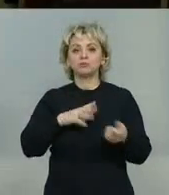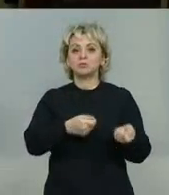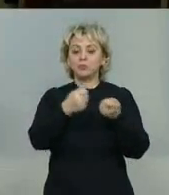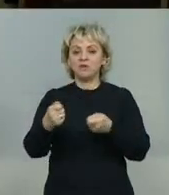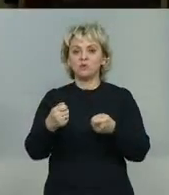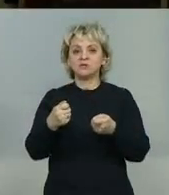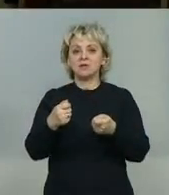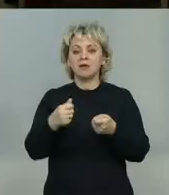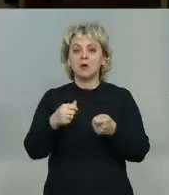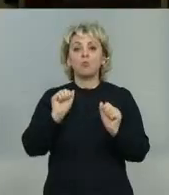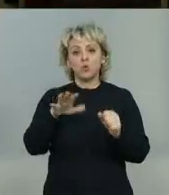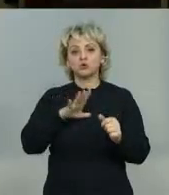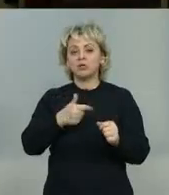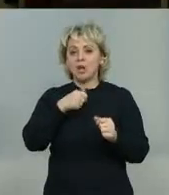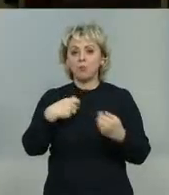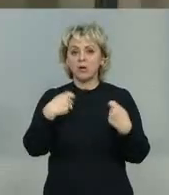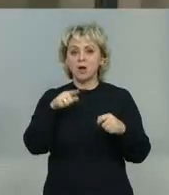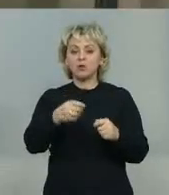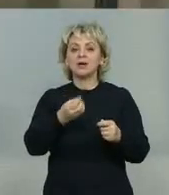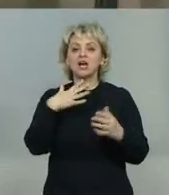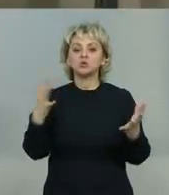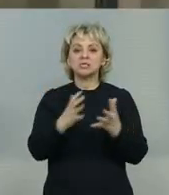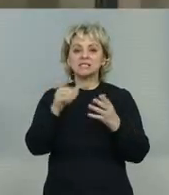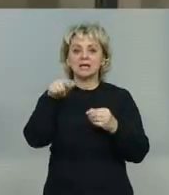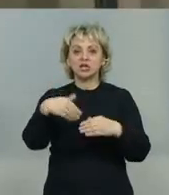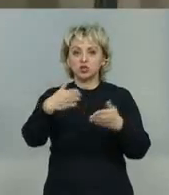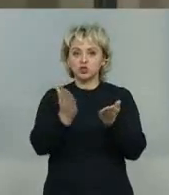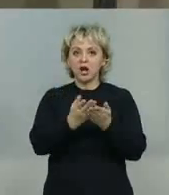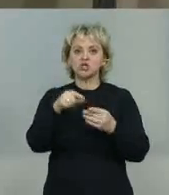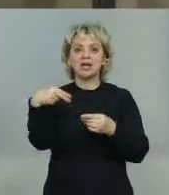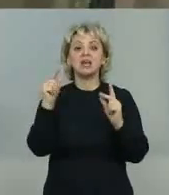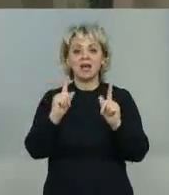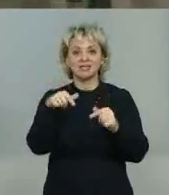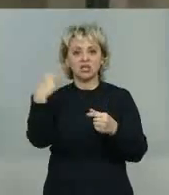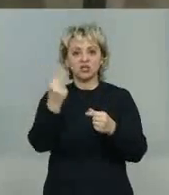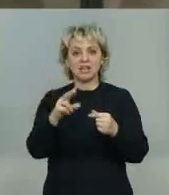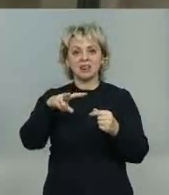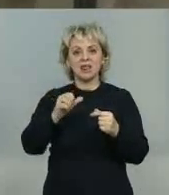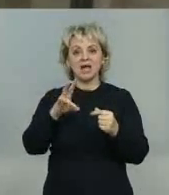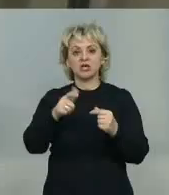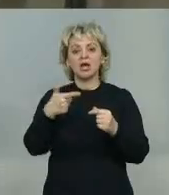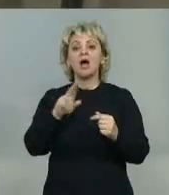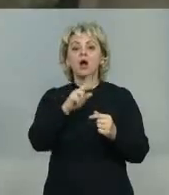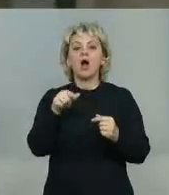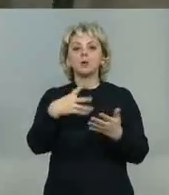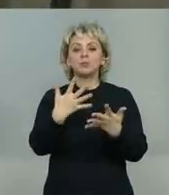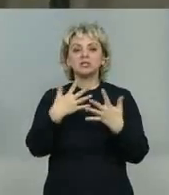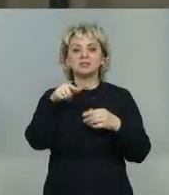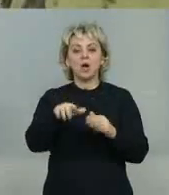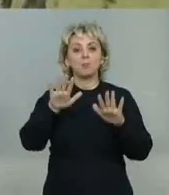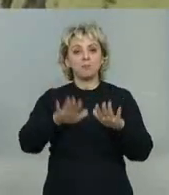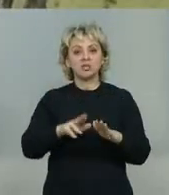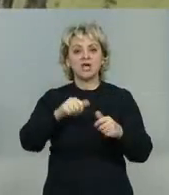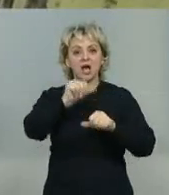привез, может быть, на пробу. На хорошо сохранившейся чаше весьма реалистичное изображение лани. Но как оно представилось